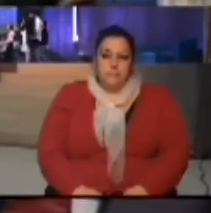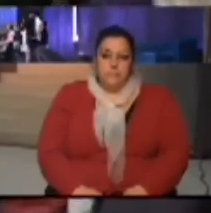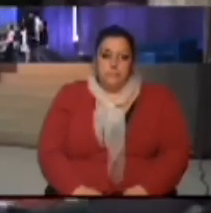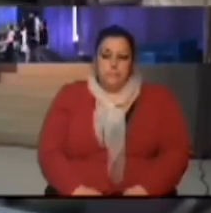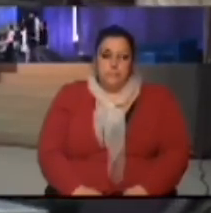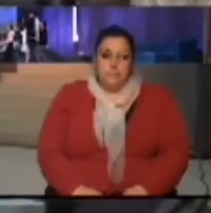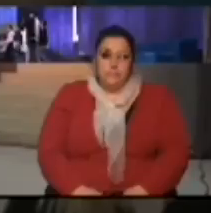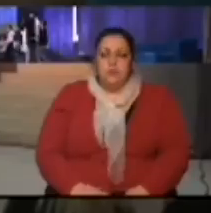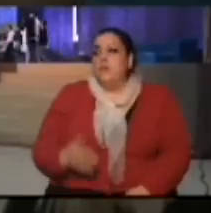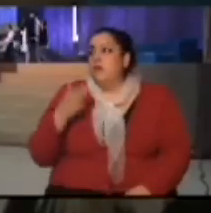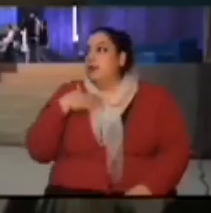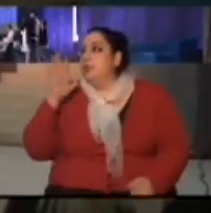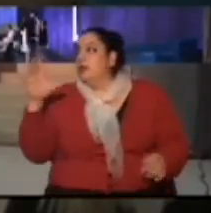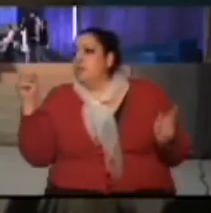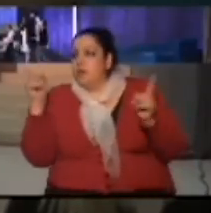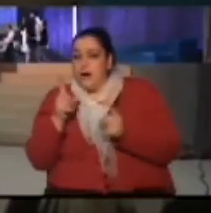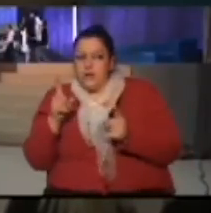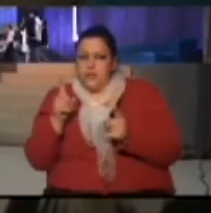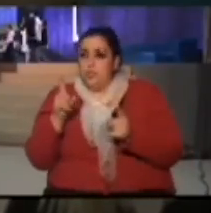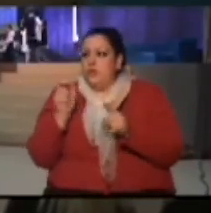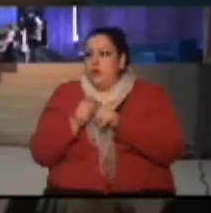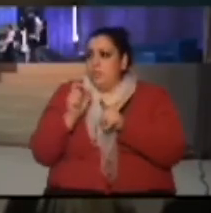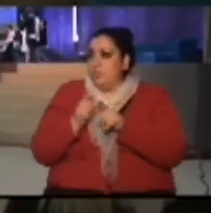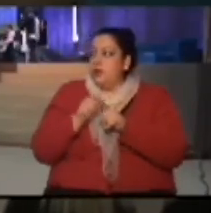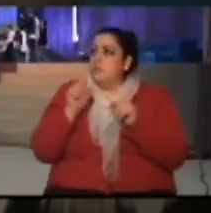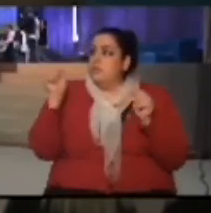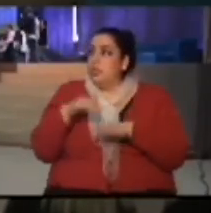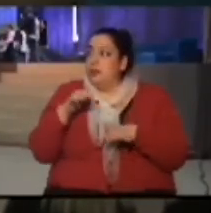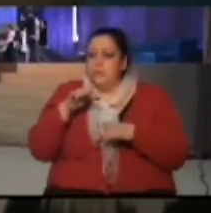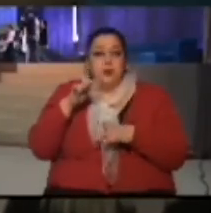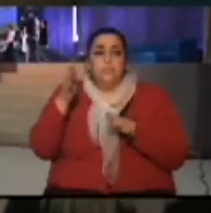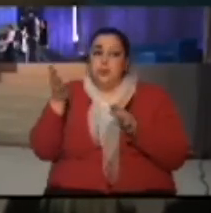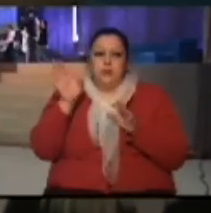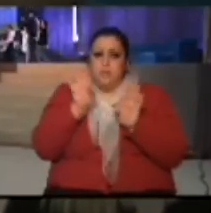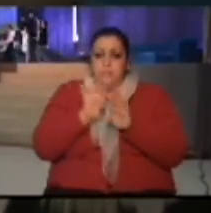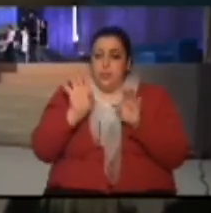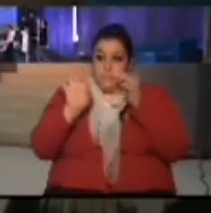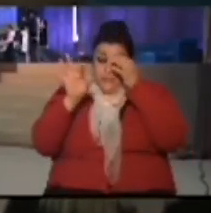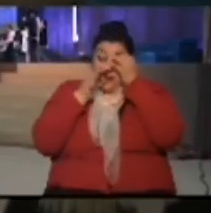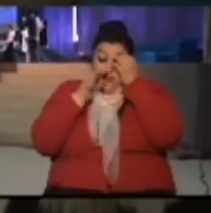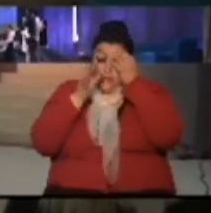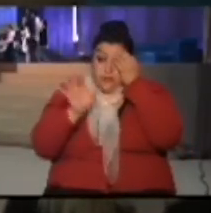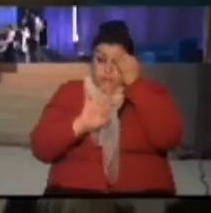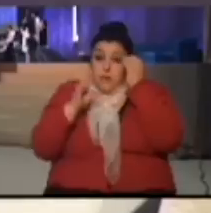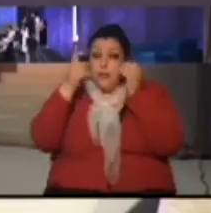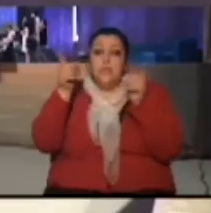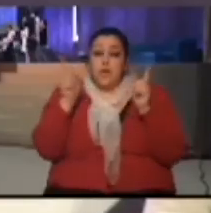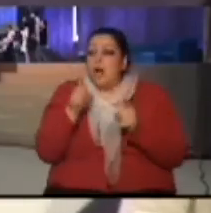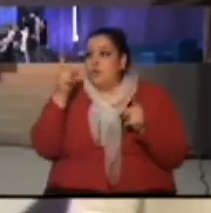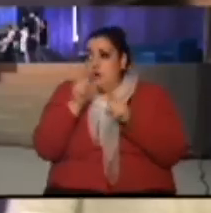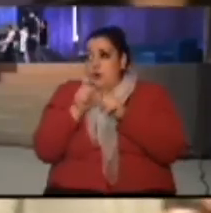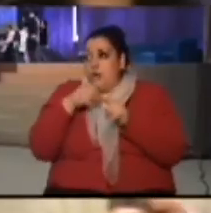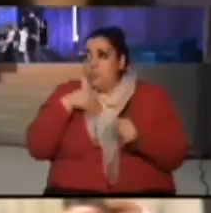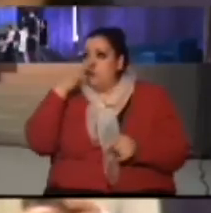Հիմա ուզում եմ շատ կարճ խոսք, հավաքույթը չի ավարտը, կխնդրեմ չշտապես գնալ։ Հիմա ուզում շատ կարճ խոսք